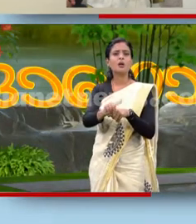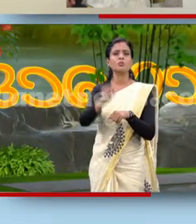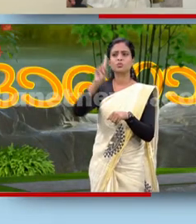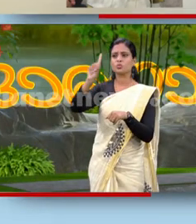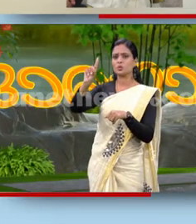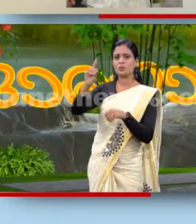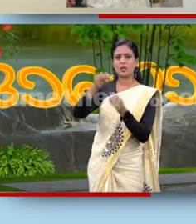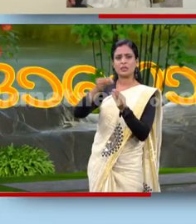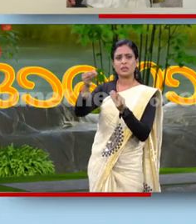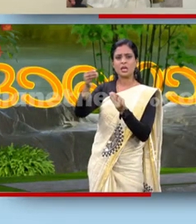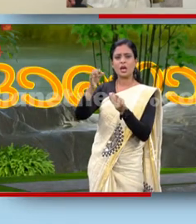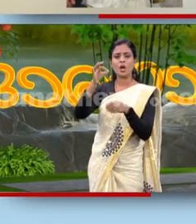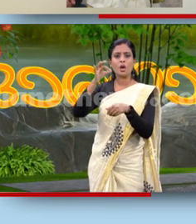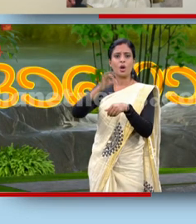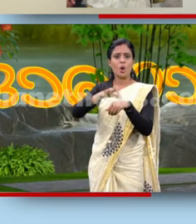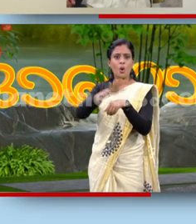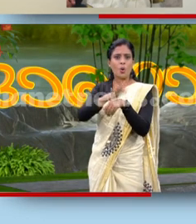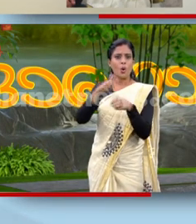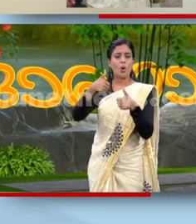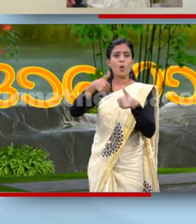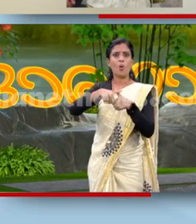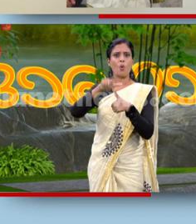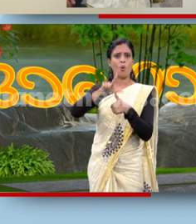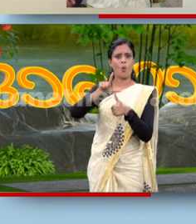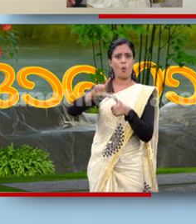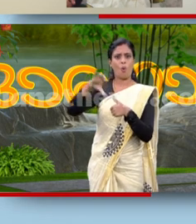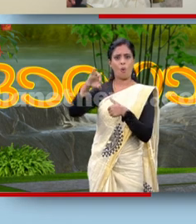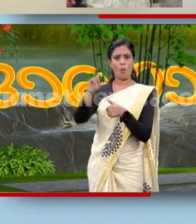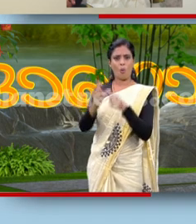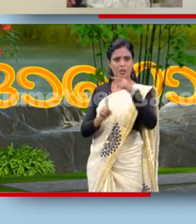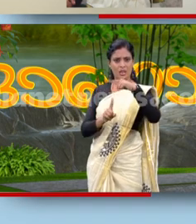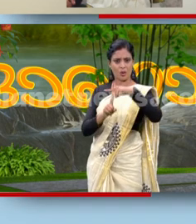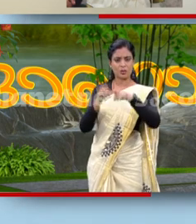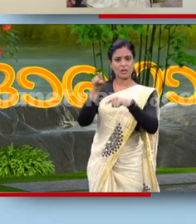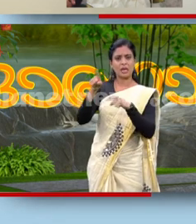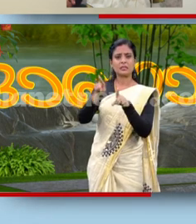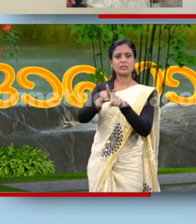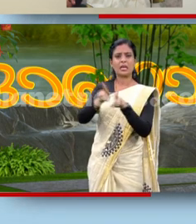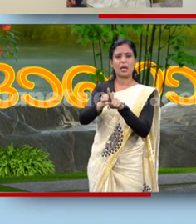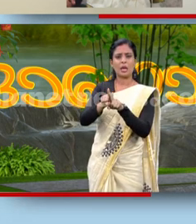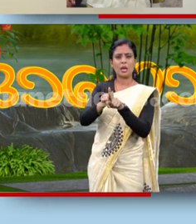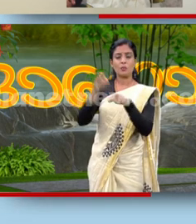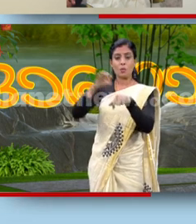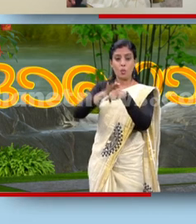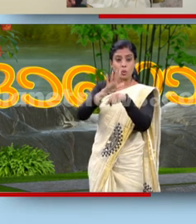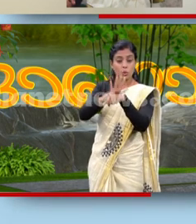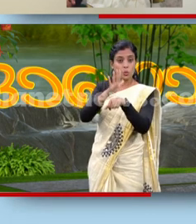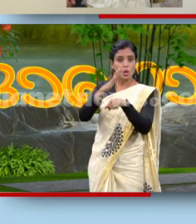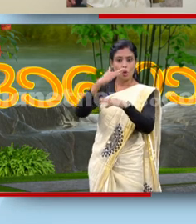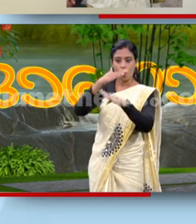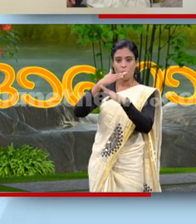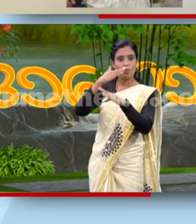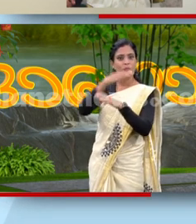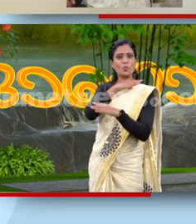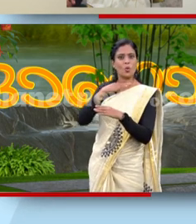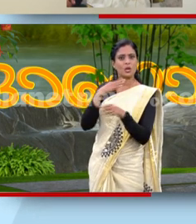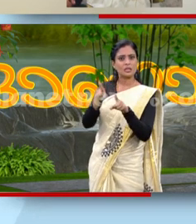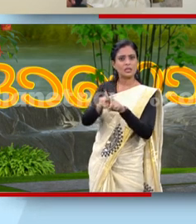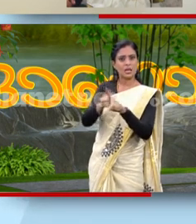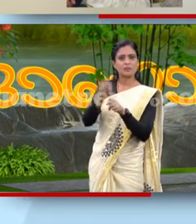ഓൾ ഔട്ട് എന്ന കൊതുക് നാശിനി ഇവർ എടുത്തത്. എടുത്തതിന് പിന്നാലെ ഈ 2 വയസ്സുകാരി കുട്ടി അത് കുടിക്കുകയായിരുന്നു. ഇത് കുടിക്കുന്നത് ശ്രദ്ധയിൽപ്പെട്ട